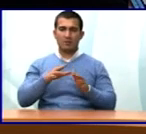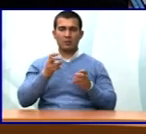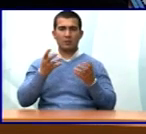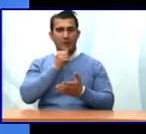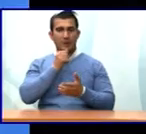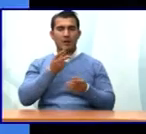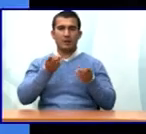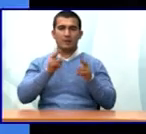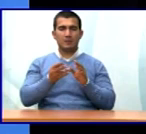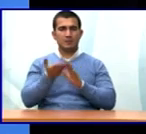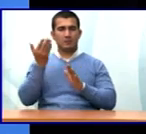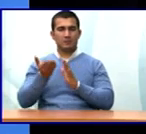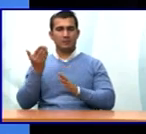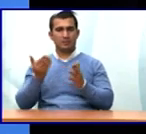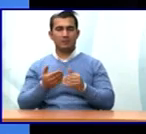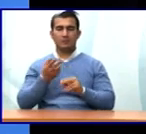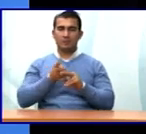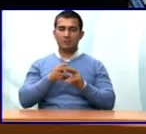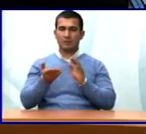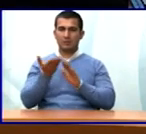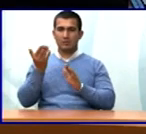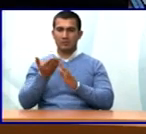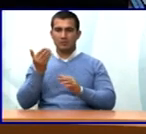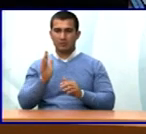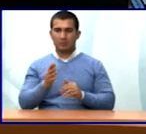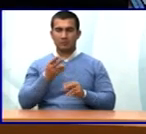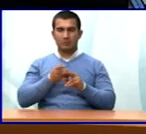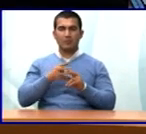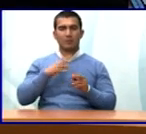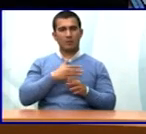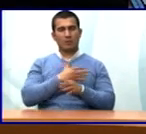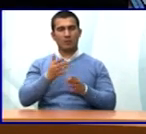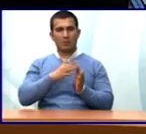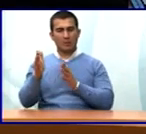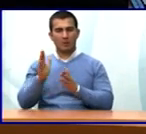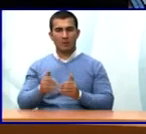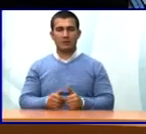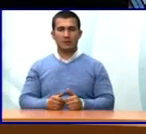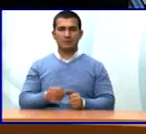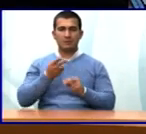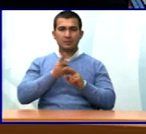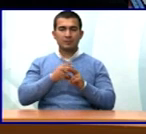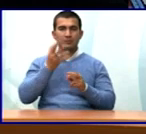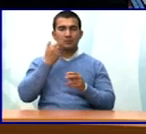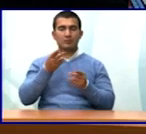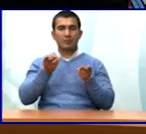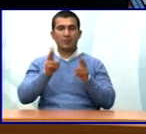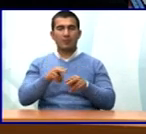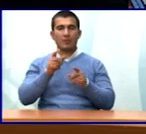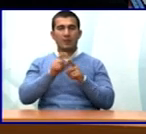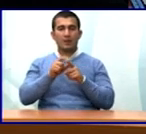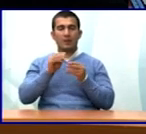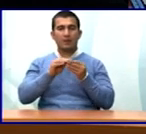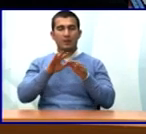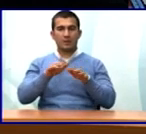bir so'zlarni tushirib qoldirasiz. Tushirib qoldirasiz va keyin bu mana shu tushirib qoldirilgan